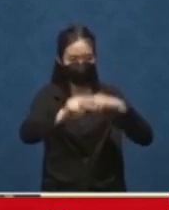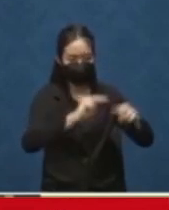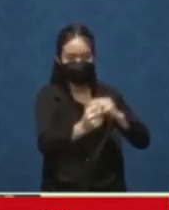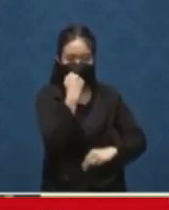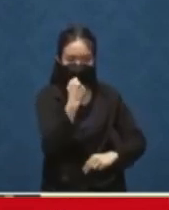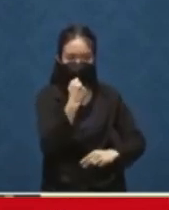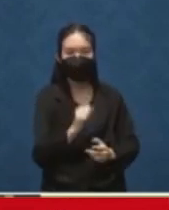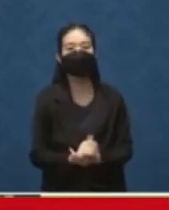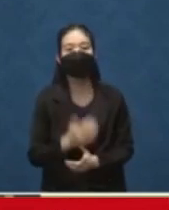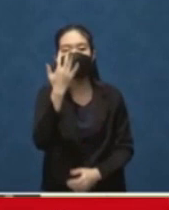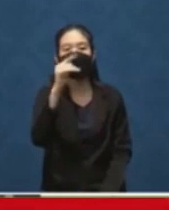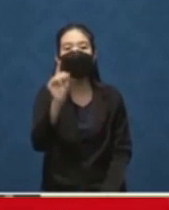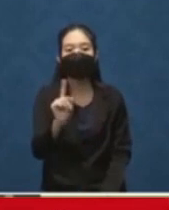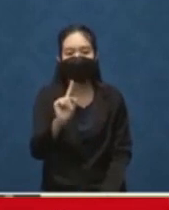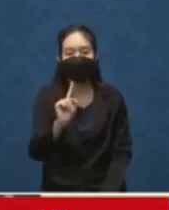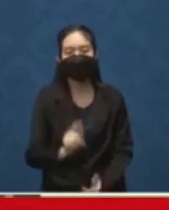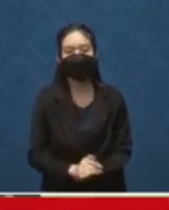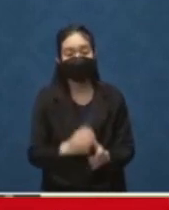in